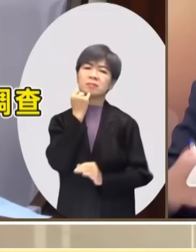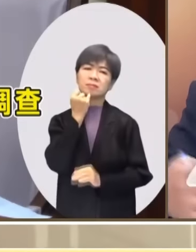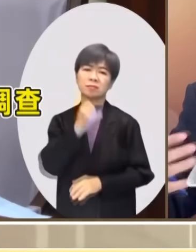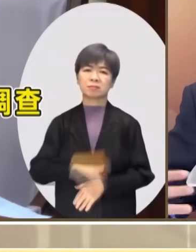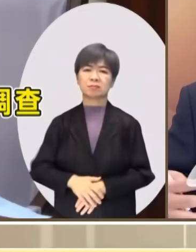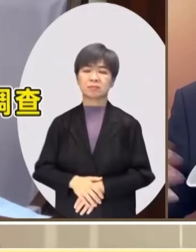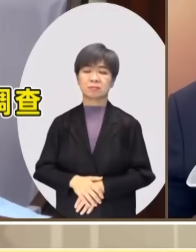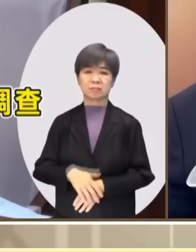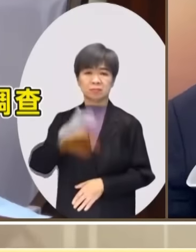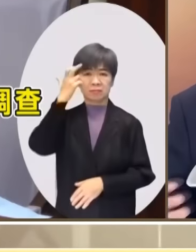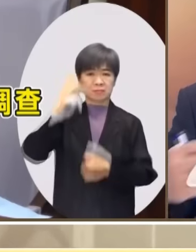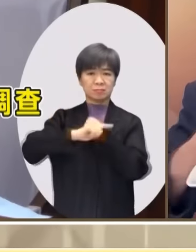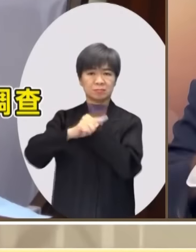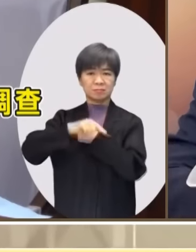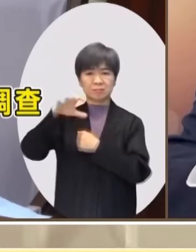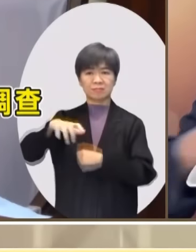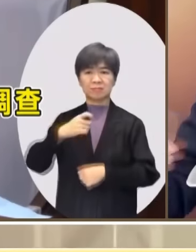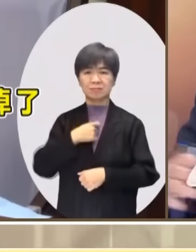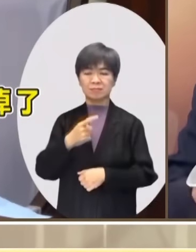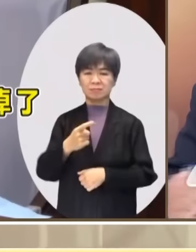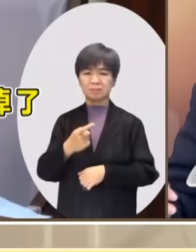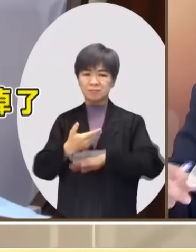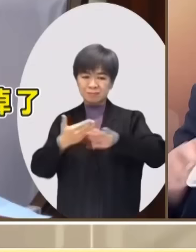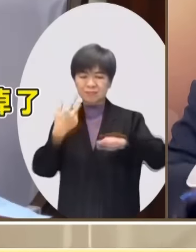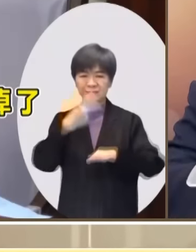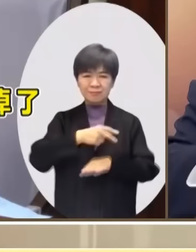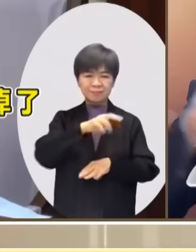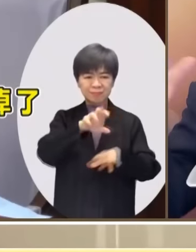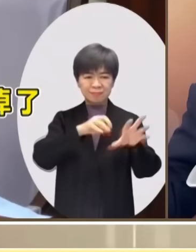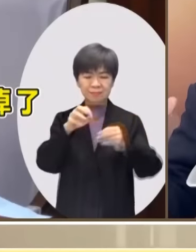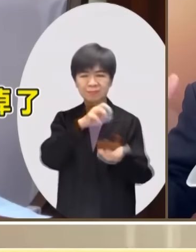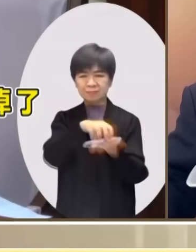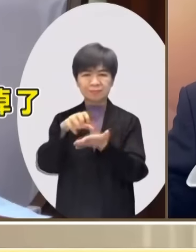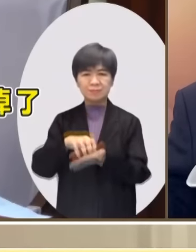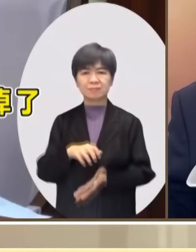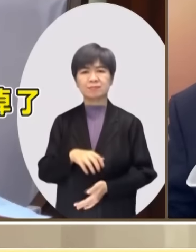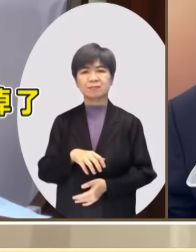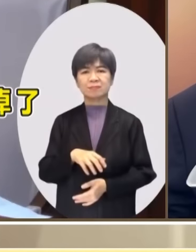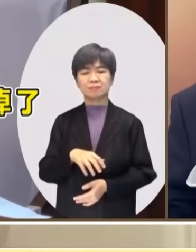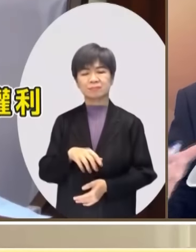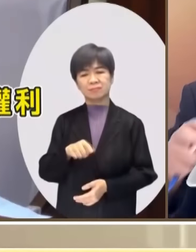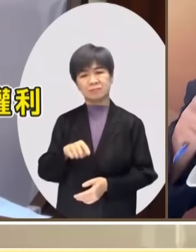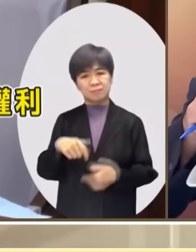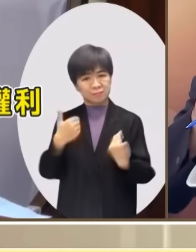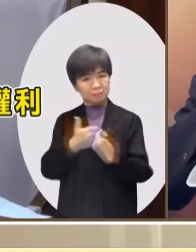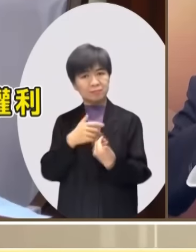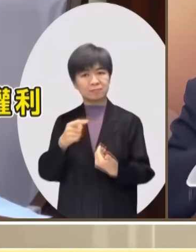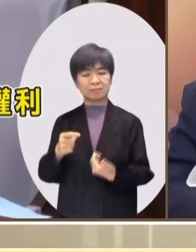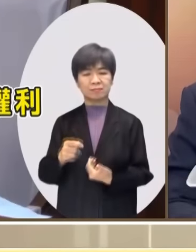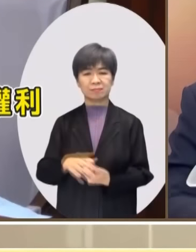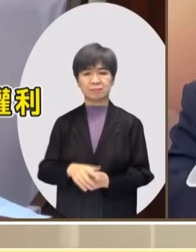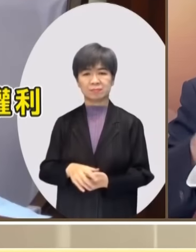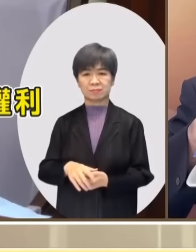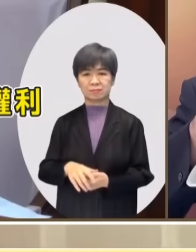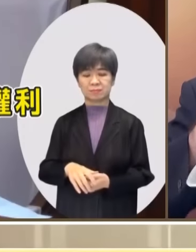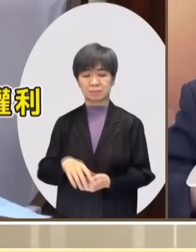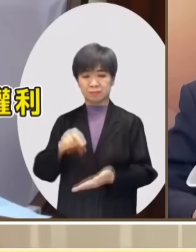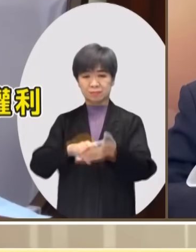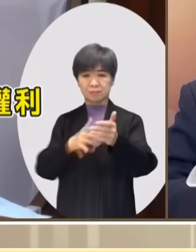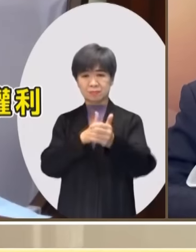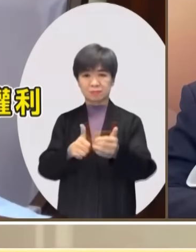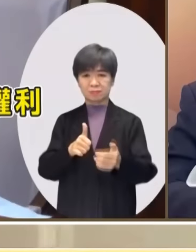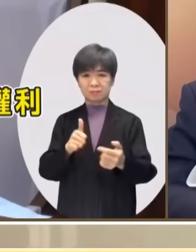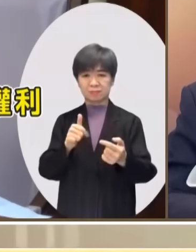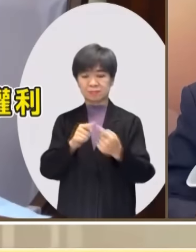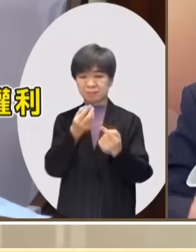正当的这个立法的程序，没有经过这个正当程序呢，你可能整部法律的修改都无效。所以有这个大法官解释，所以为什么要